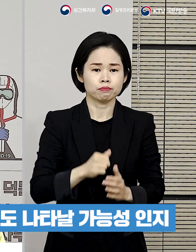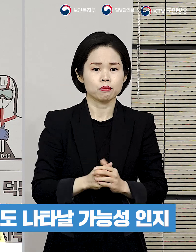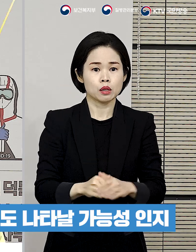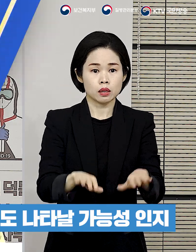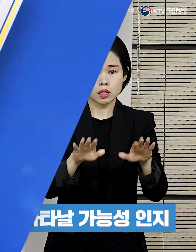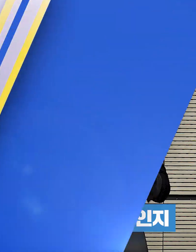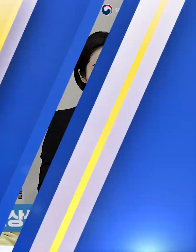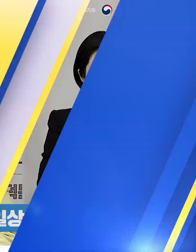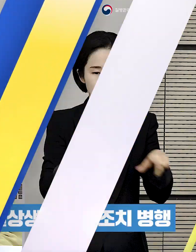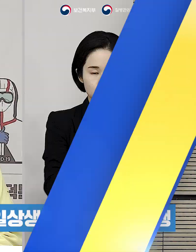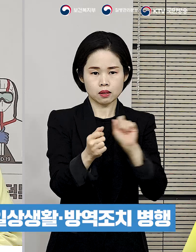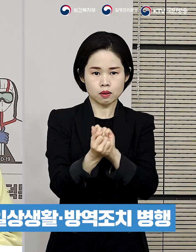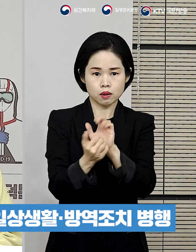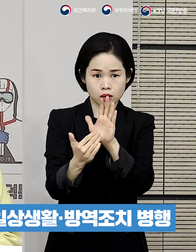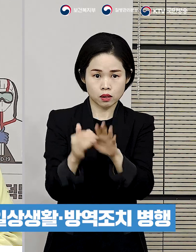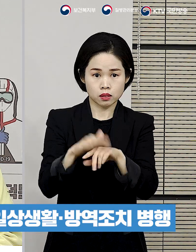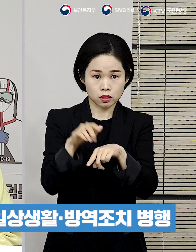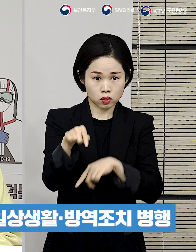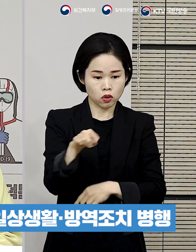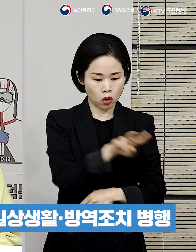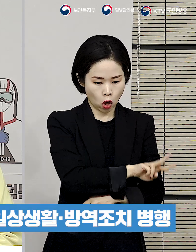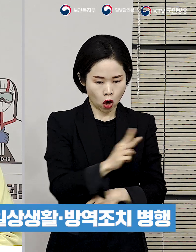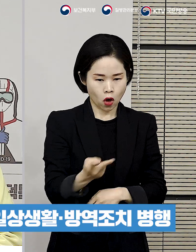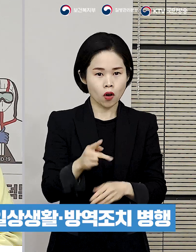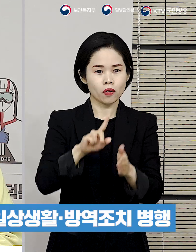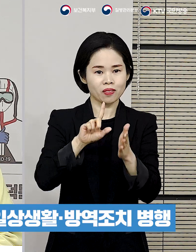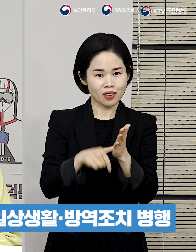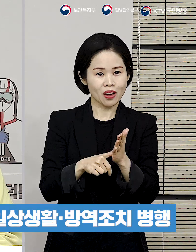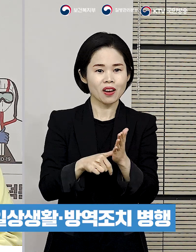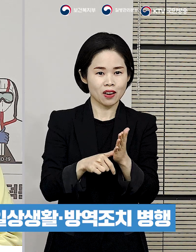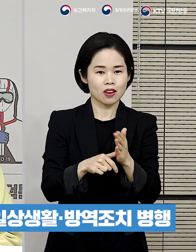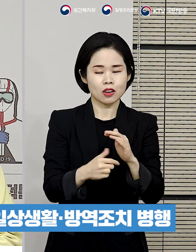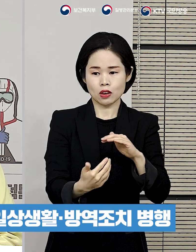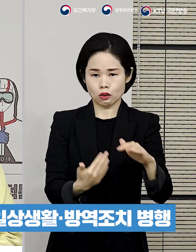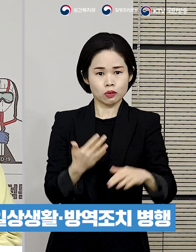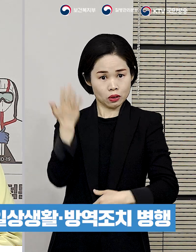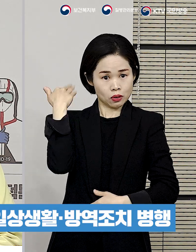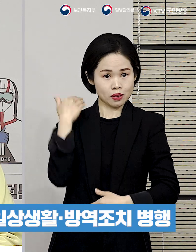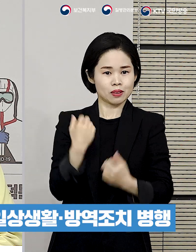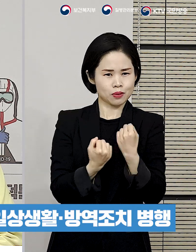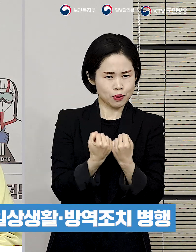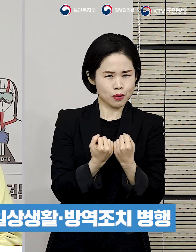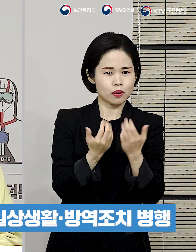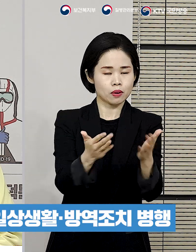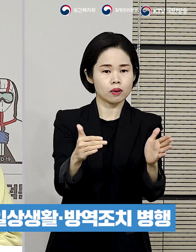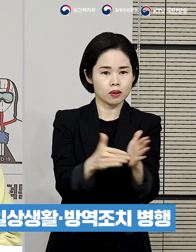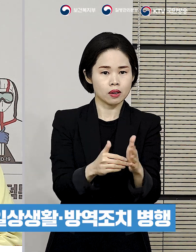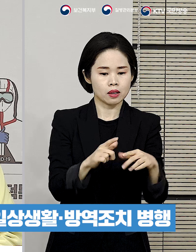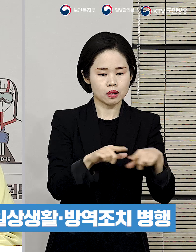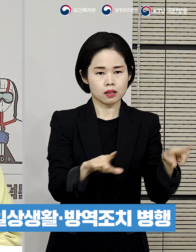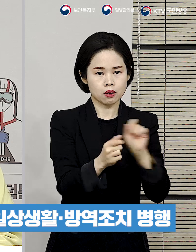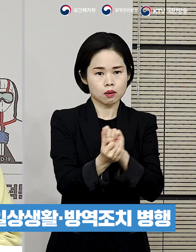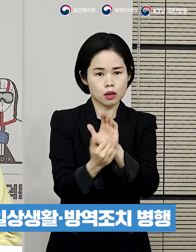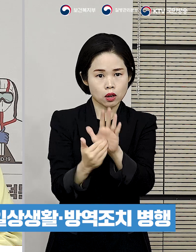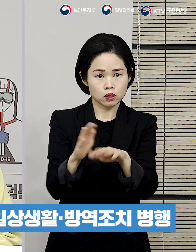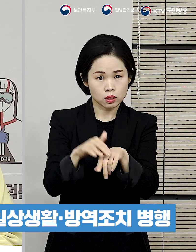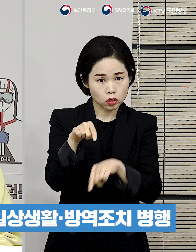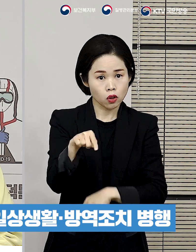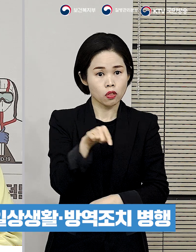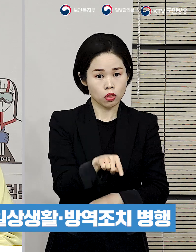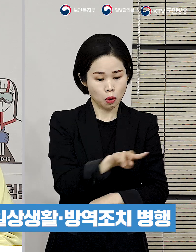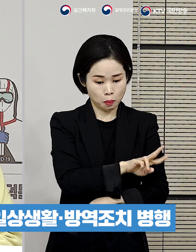인지를 하고 있습니다. 저희가 생활 속 거리두기 체계로 들어갈 때 이미 한번 충분히 설명을 드린 바가 있습니다. 그러니까 생활